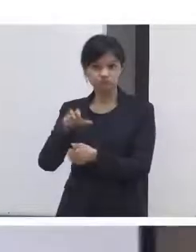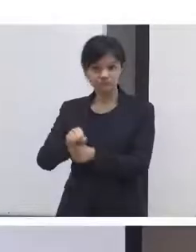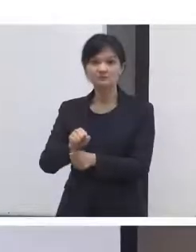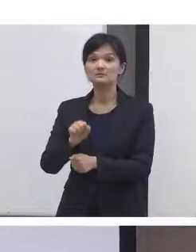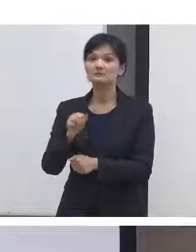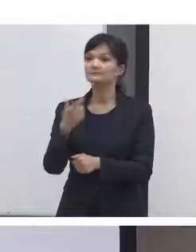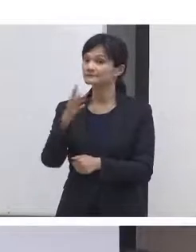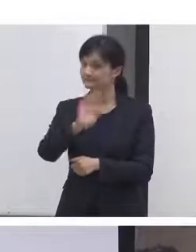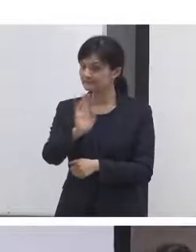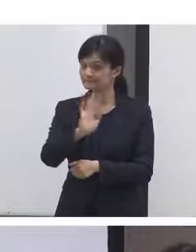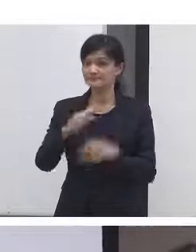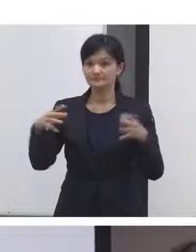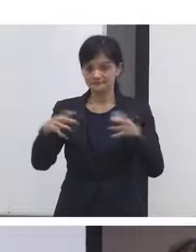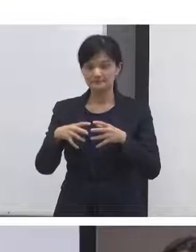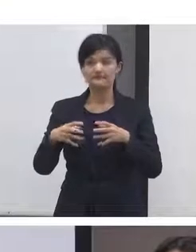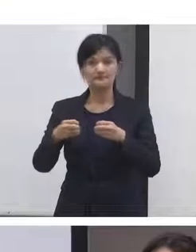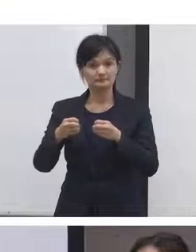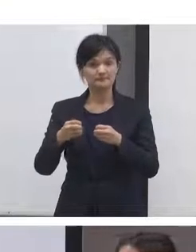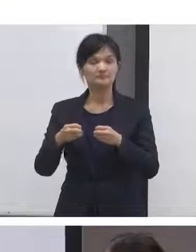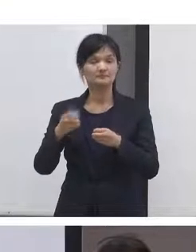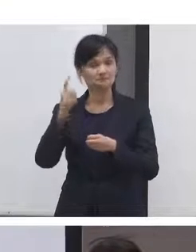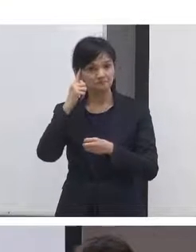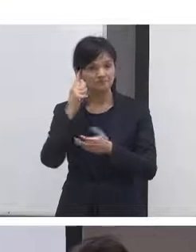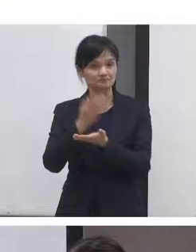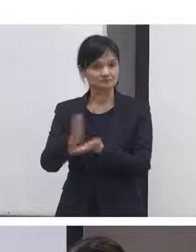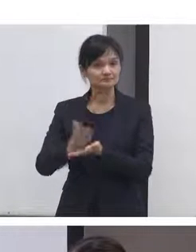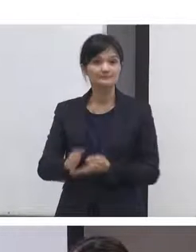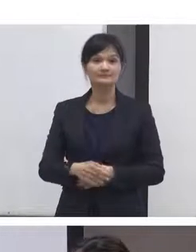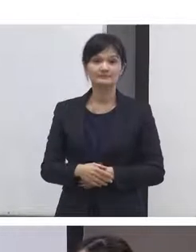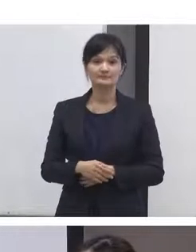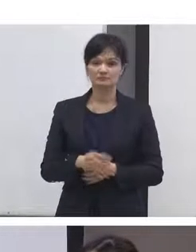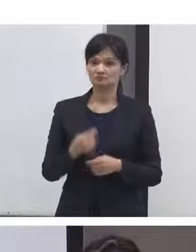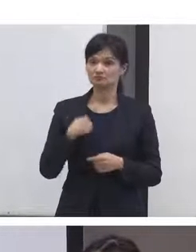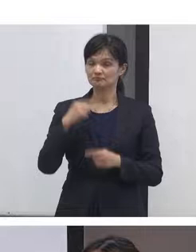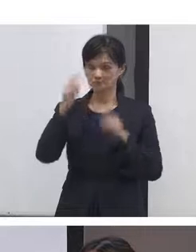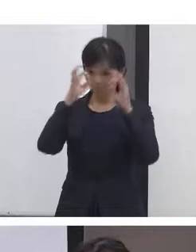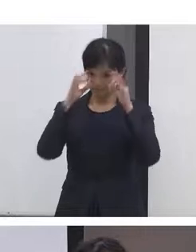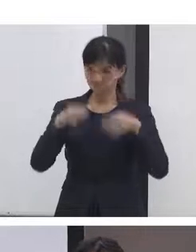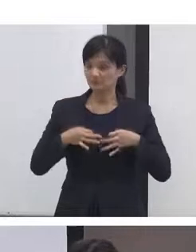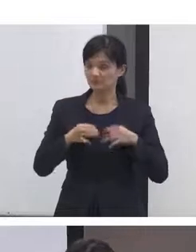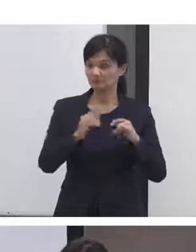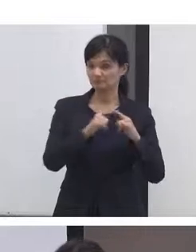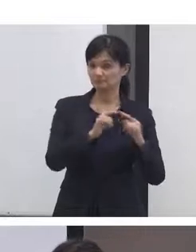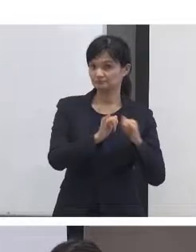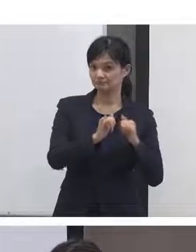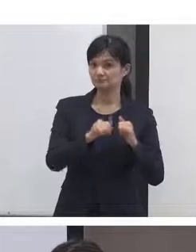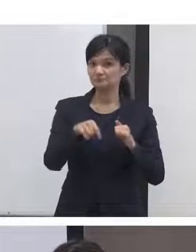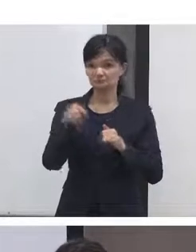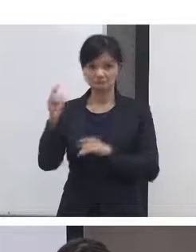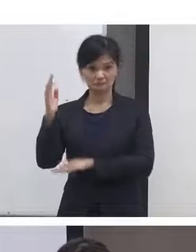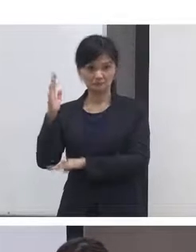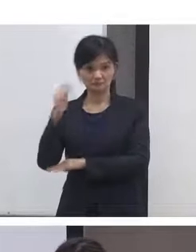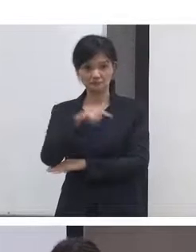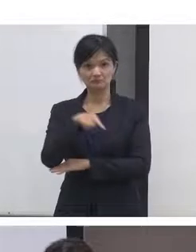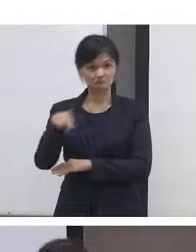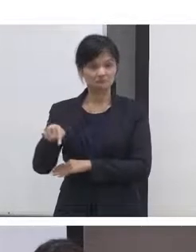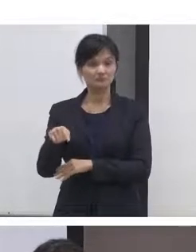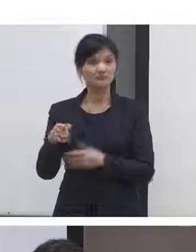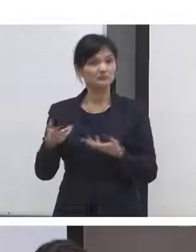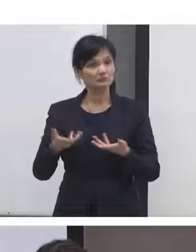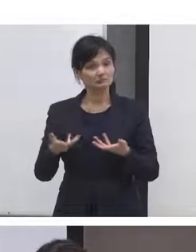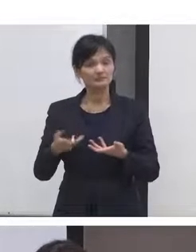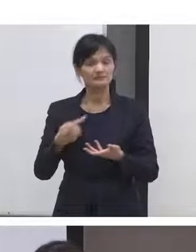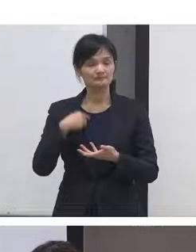我也就是可能带着我们去反思一下，可能作为民众之间我们怎么看待政府，或许可以有一些不同的方式。那我觉得这都是大家可以继续反